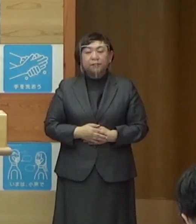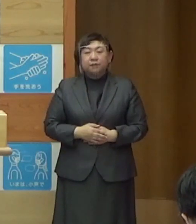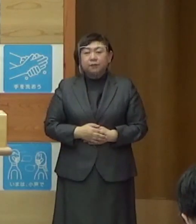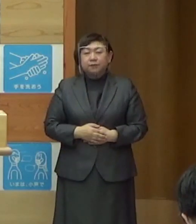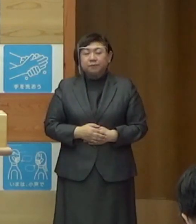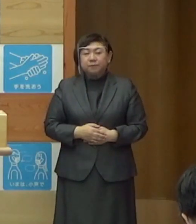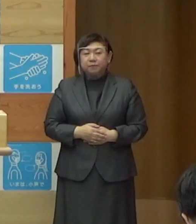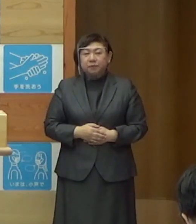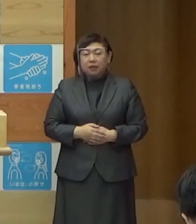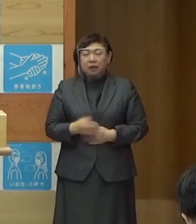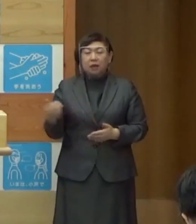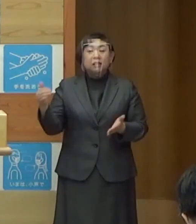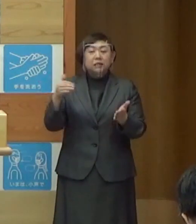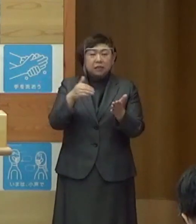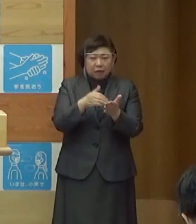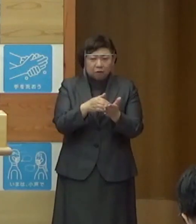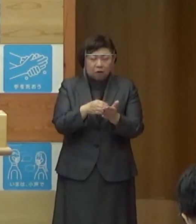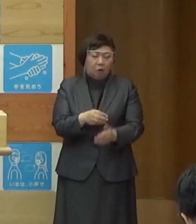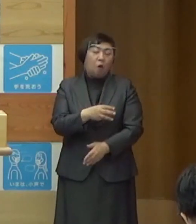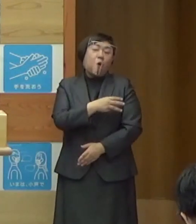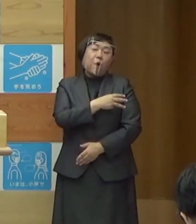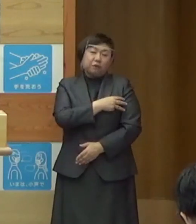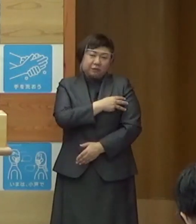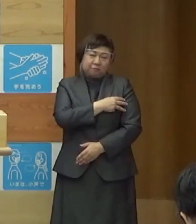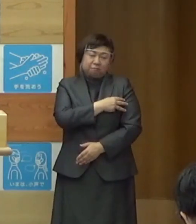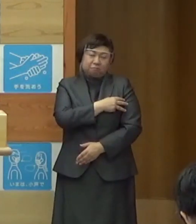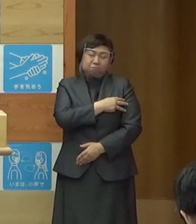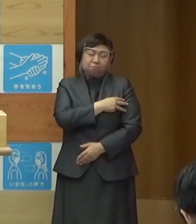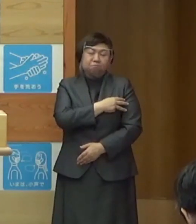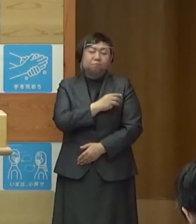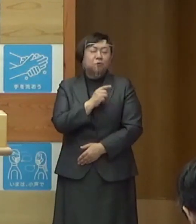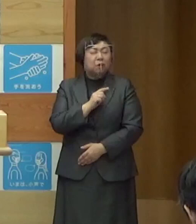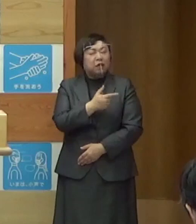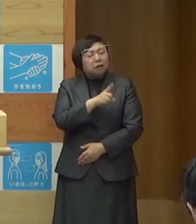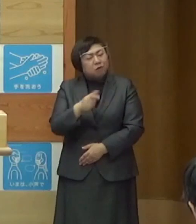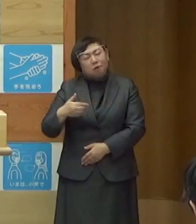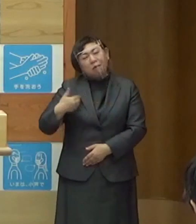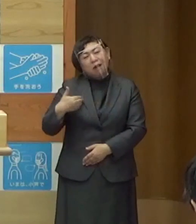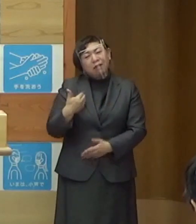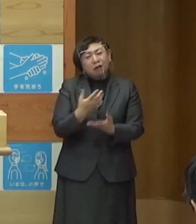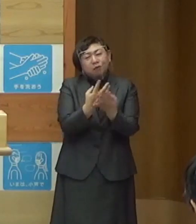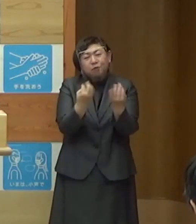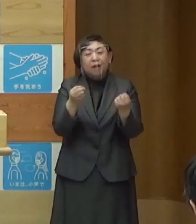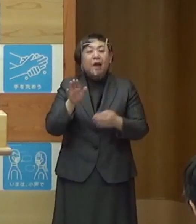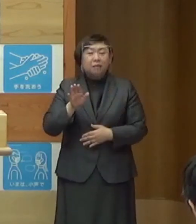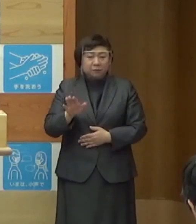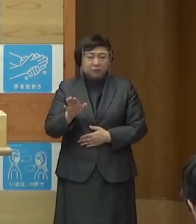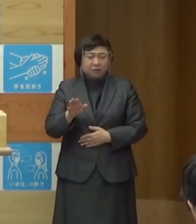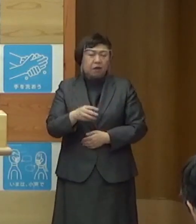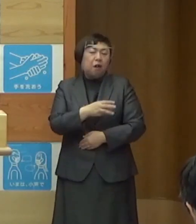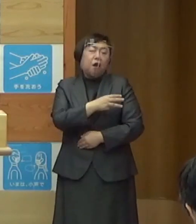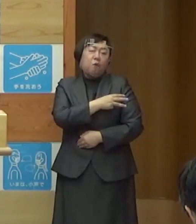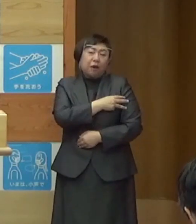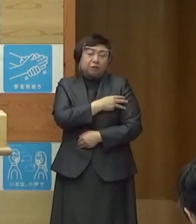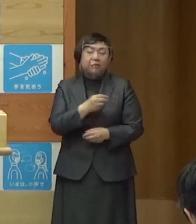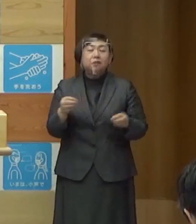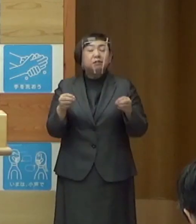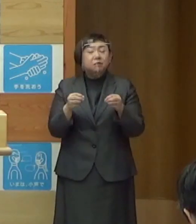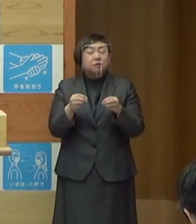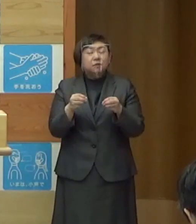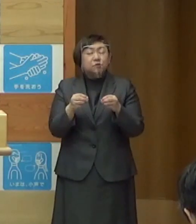ます。そして最後にワクチンです。これもちょっといろいろ分かんないことがあるんですが、ワクチンの接種ですけ